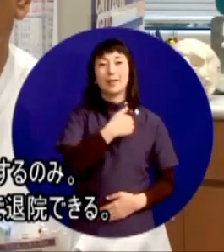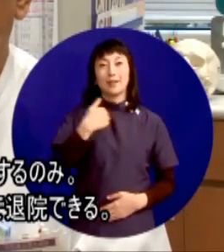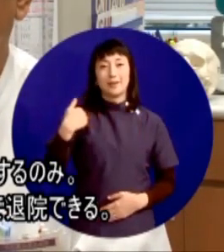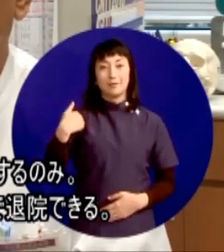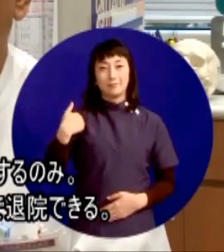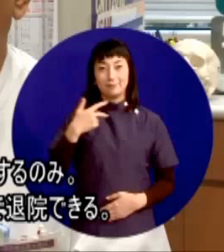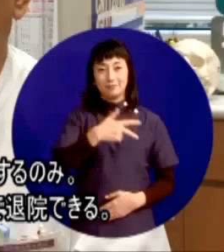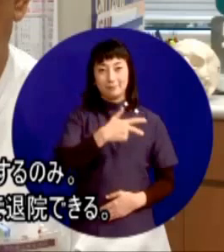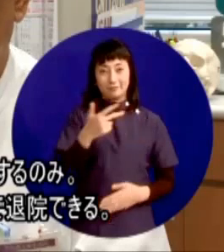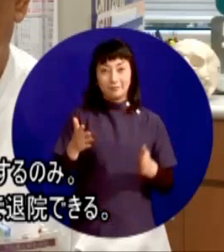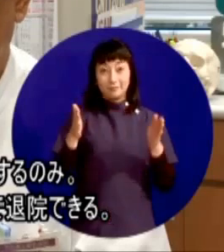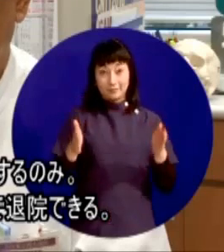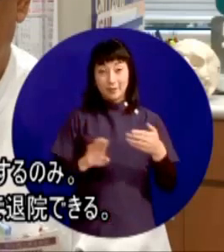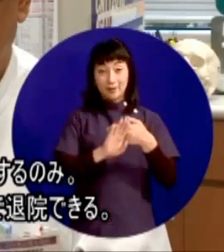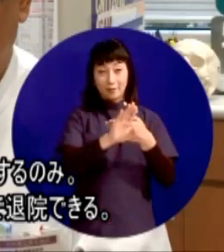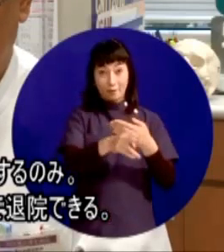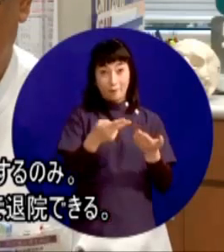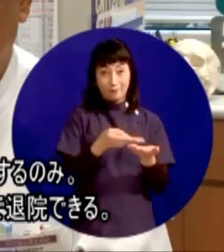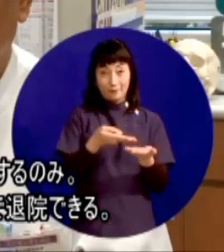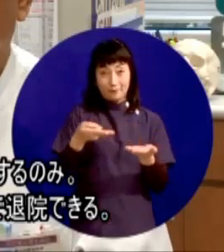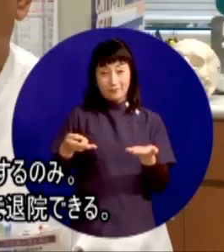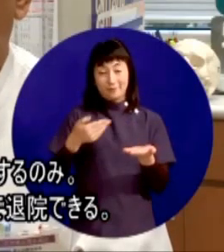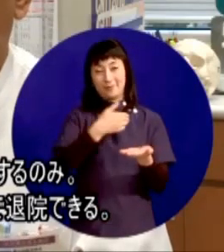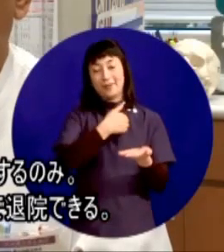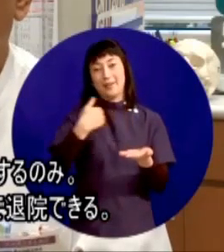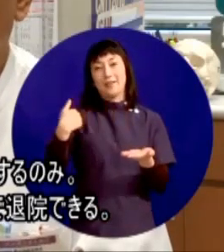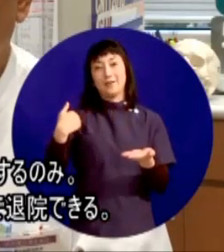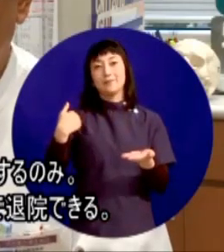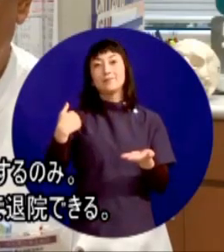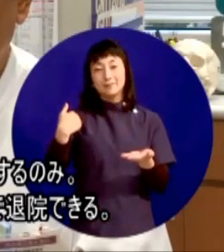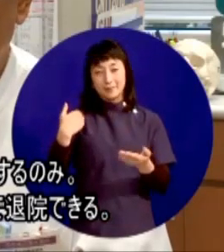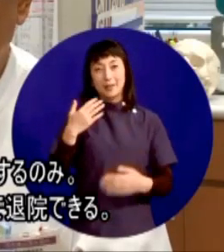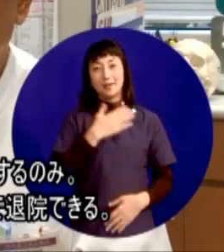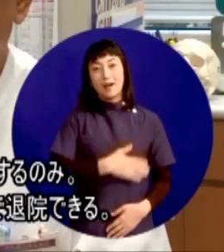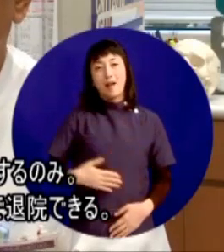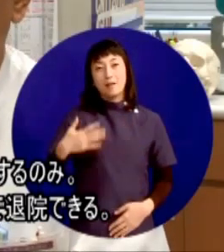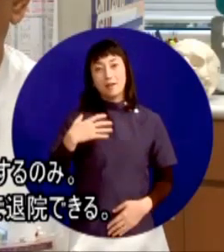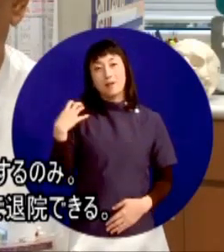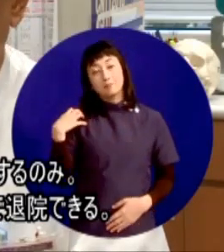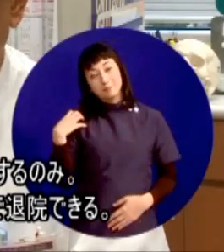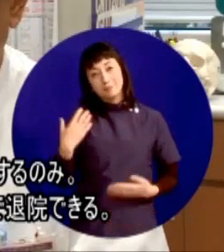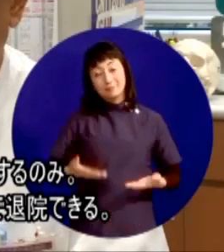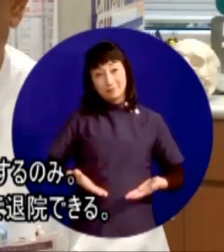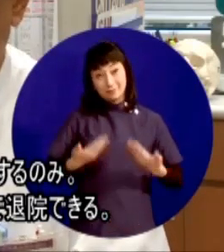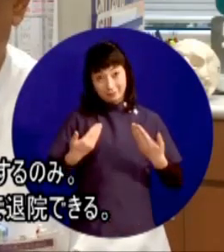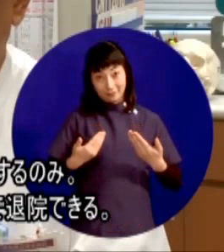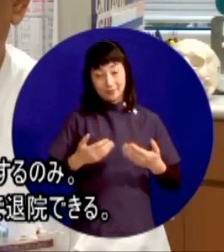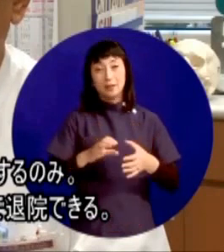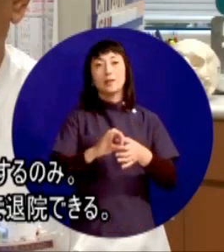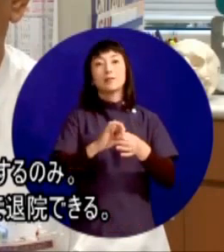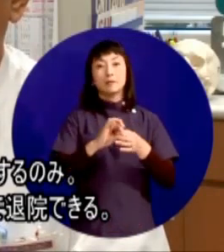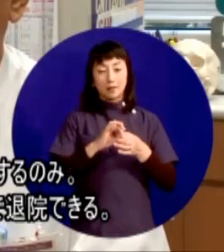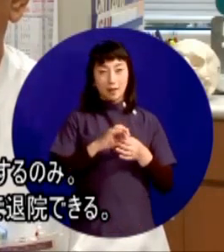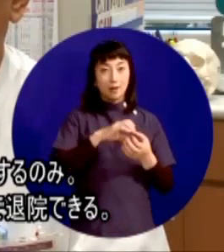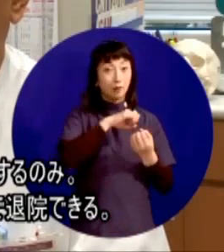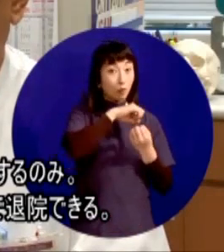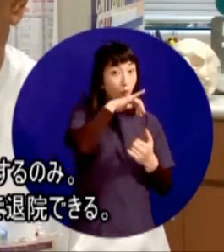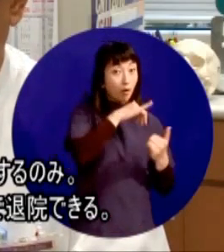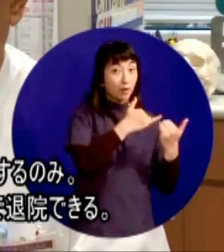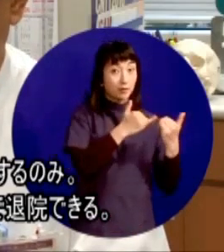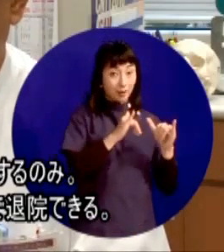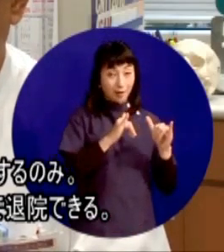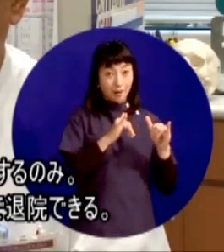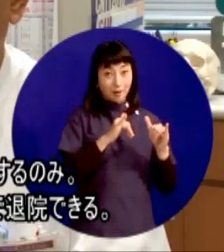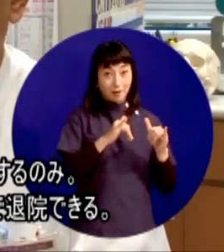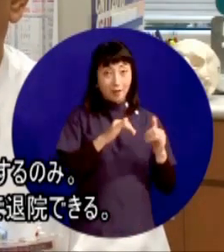で退院が可能です体の負担が少ない治療法ですので特に高齢の方